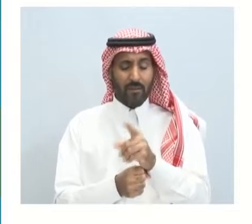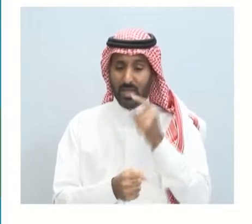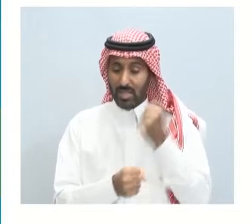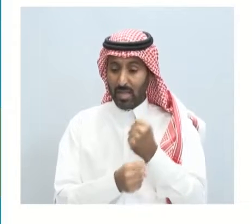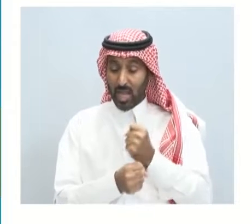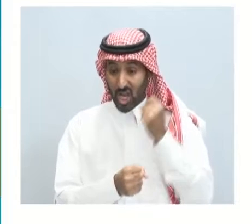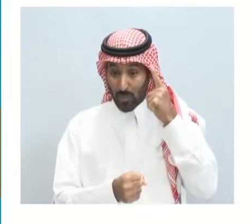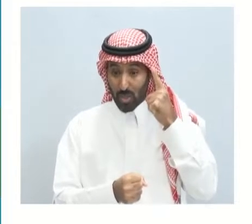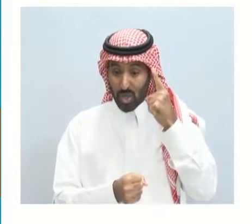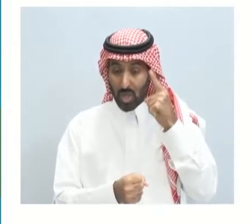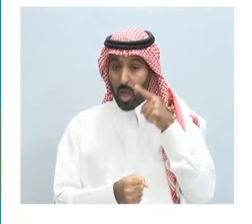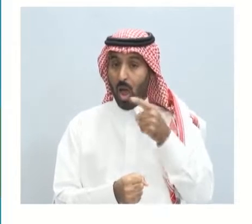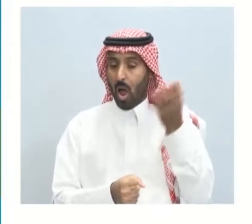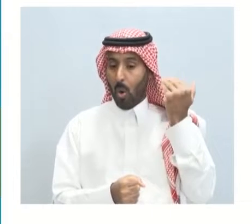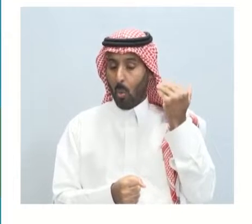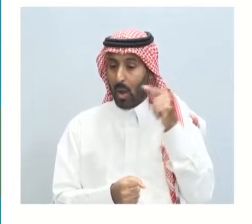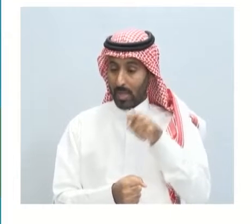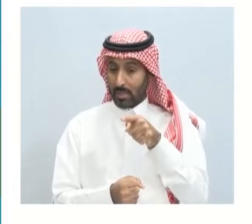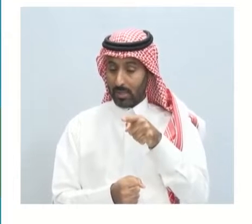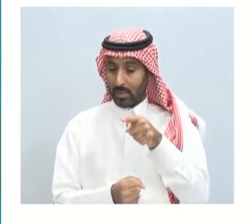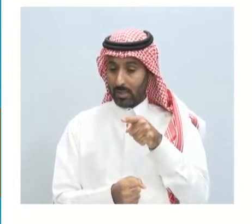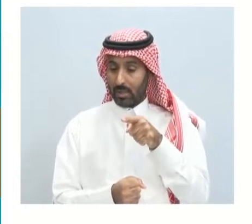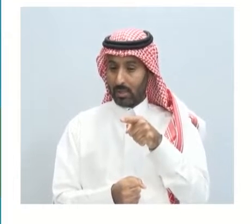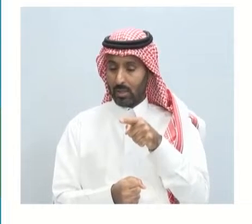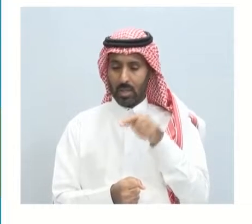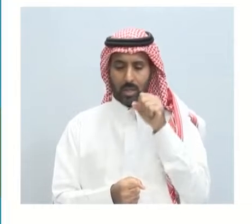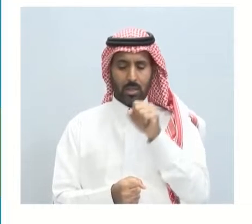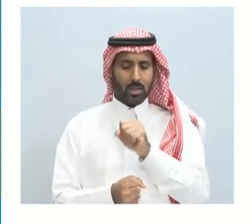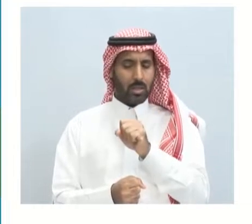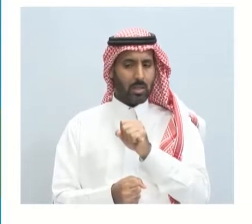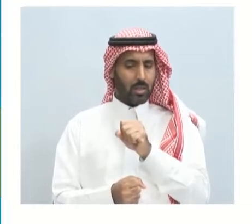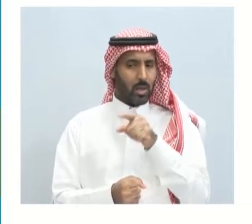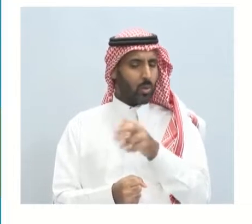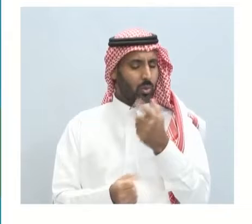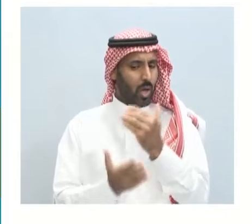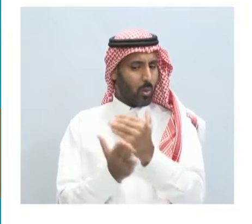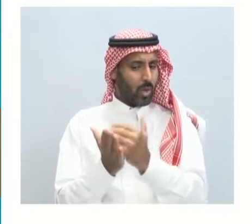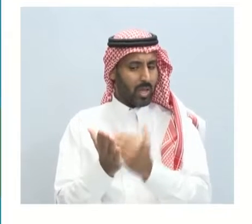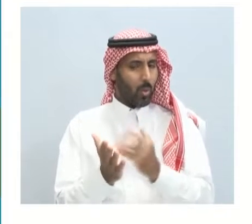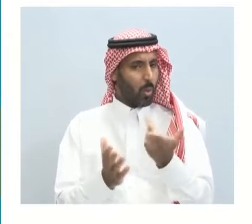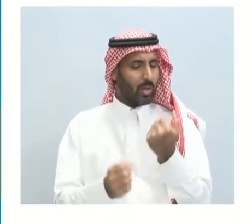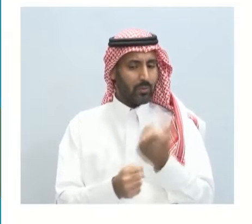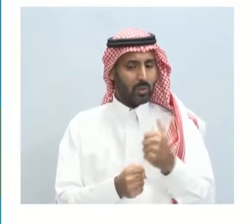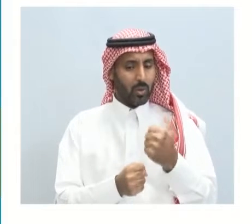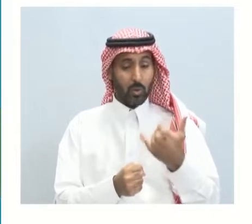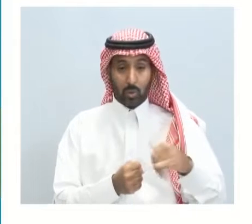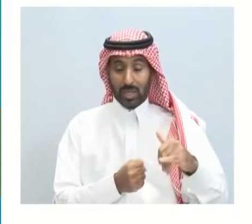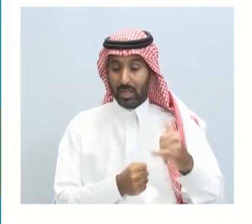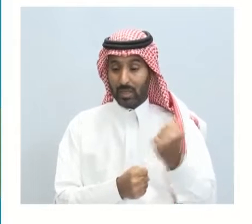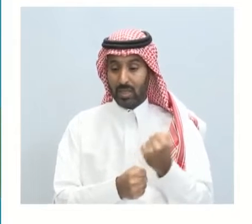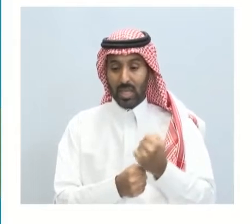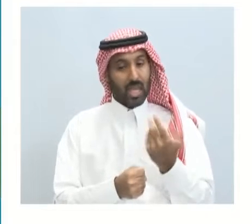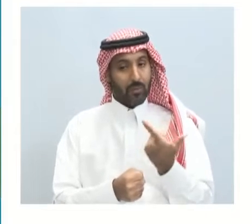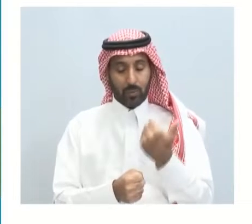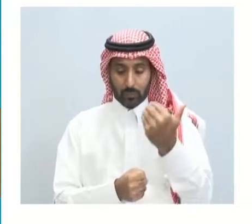علمي قمتي او قمت به وحدد او حددي خطوات الطريقه العلميه التي